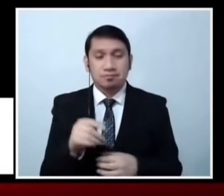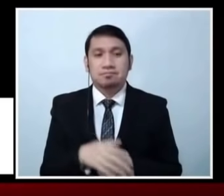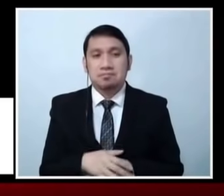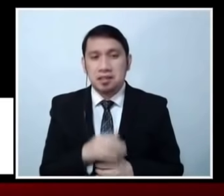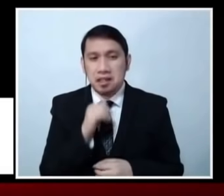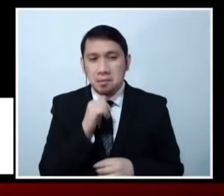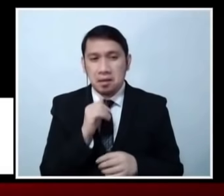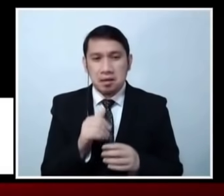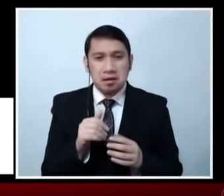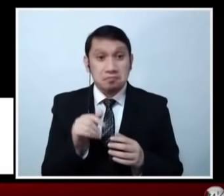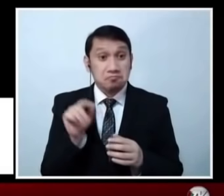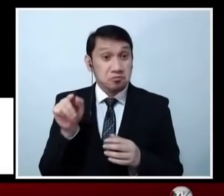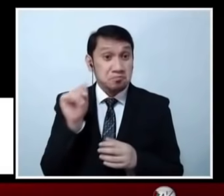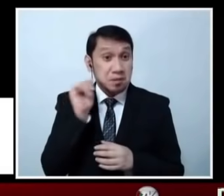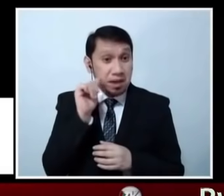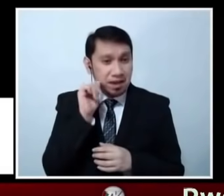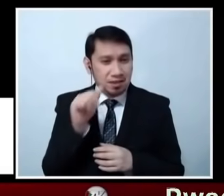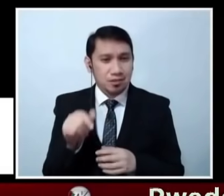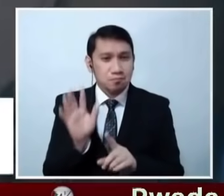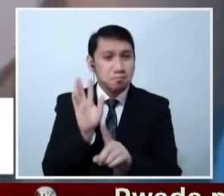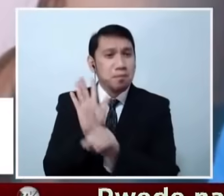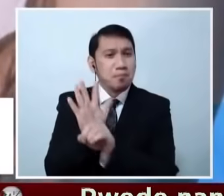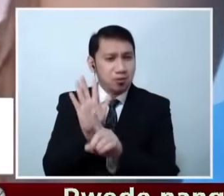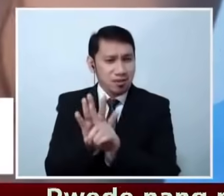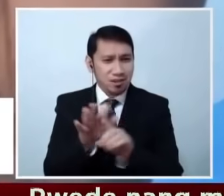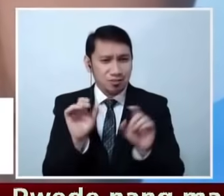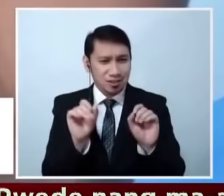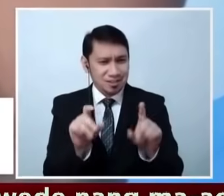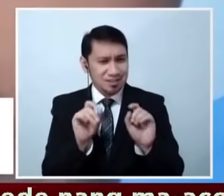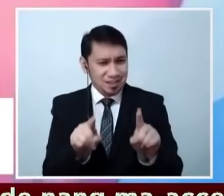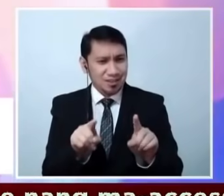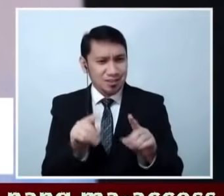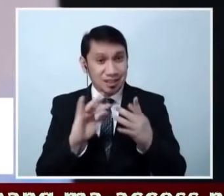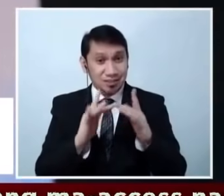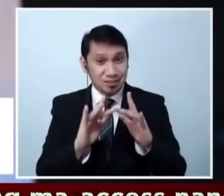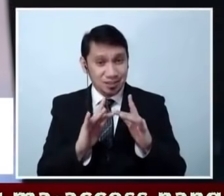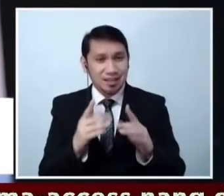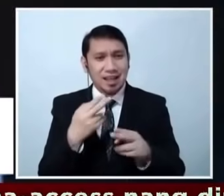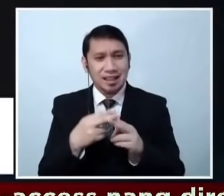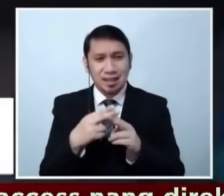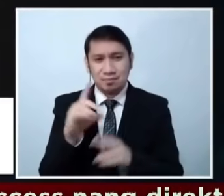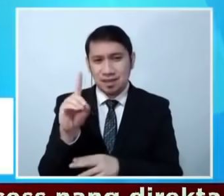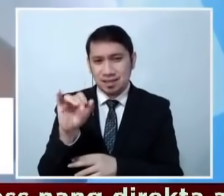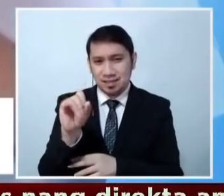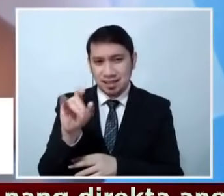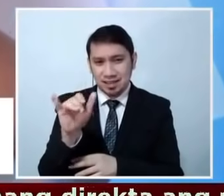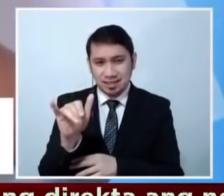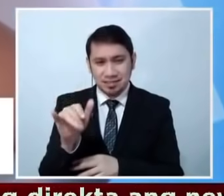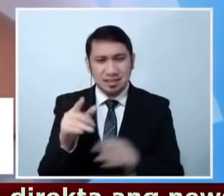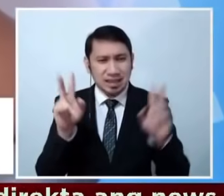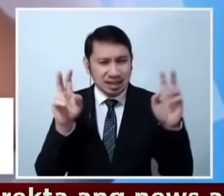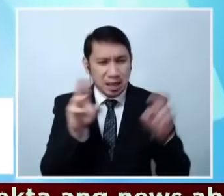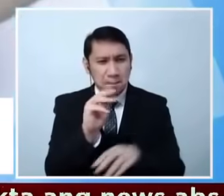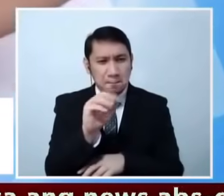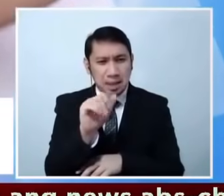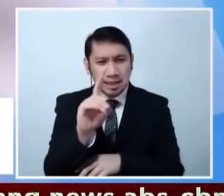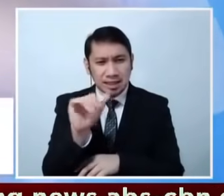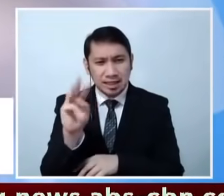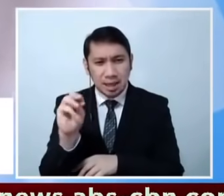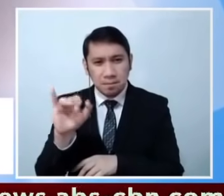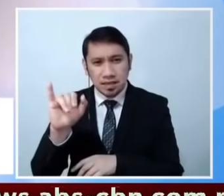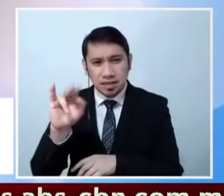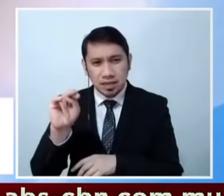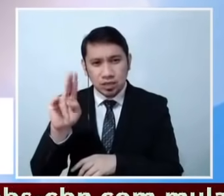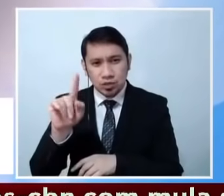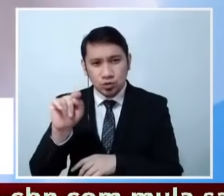at nag-empake na ang viral online seller na si Daisy Lopez o mas kilala bilang si Madam Inuts bilang isa